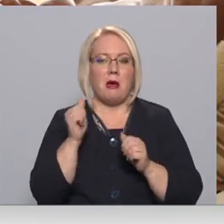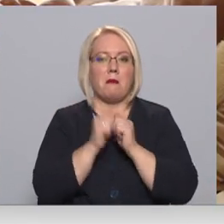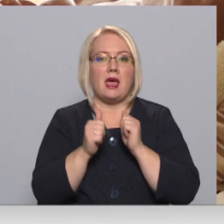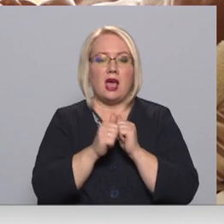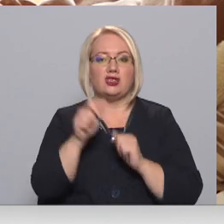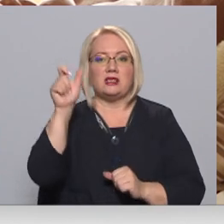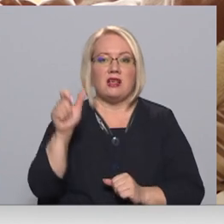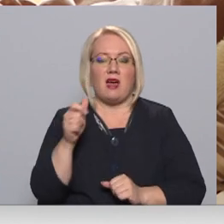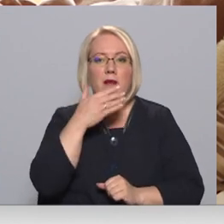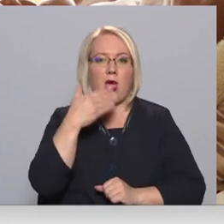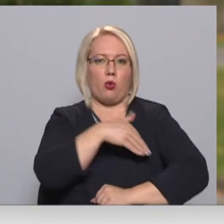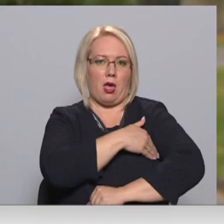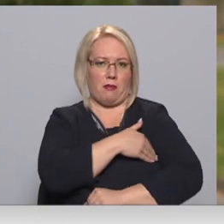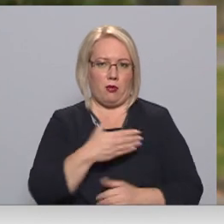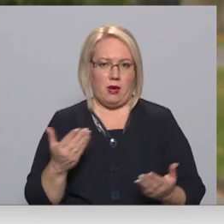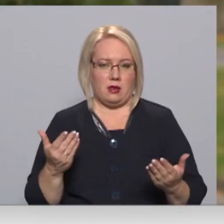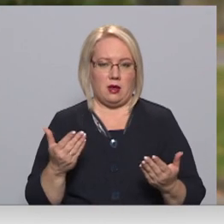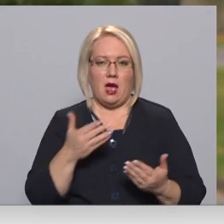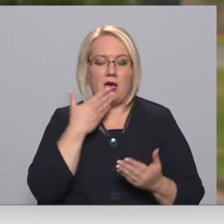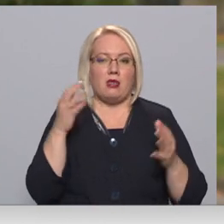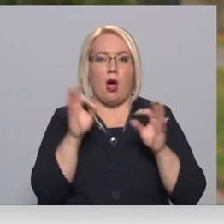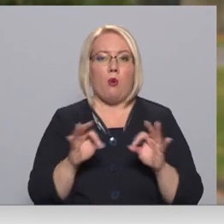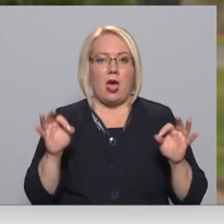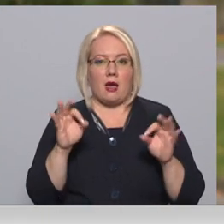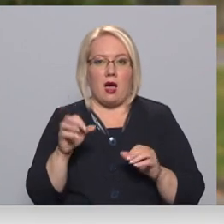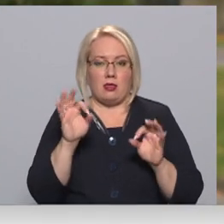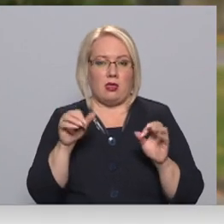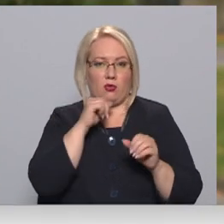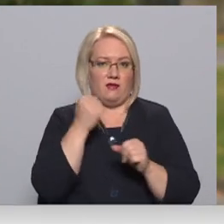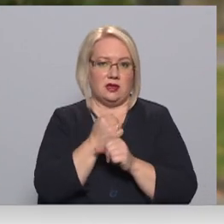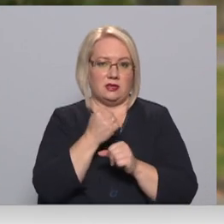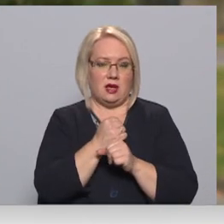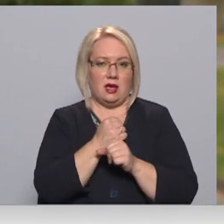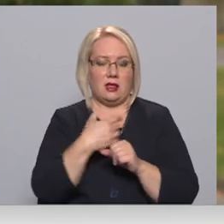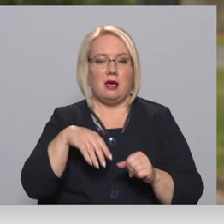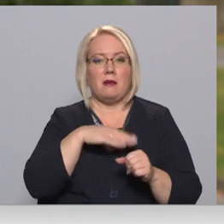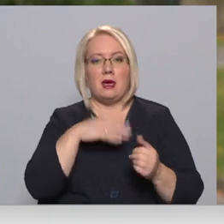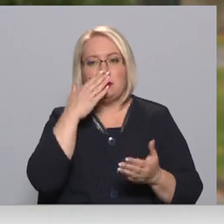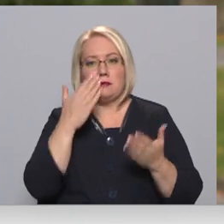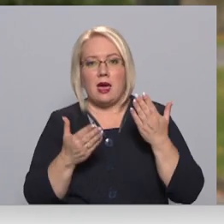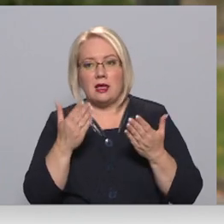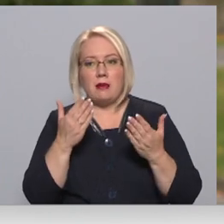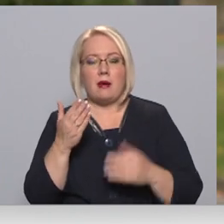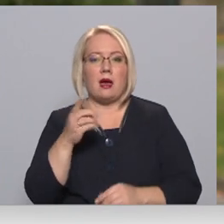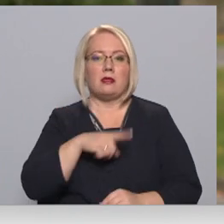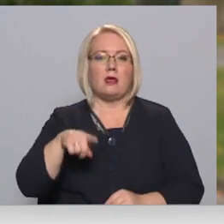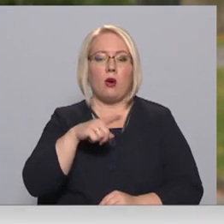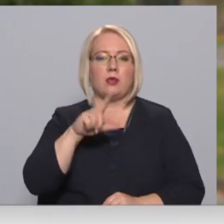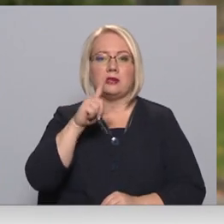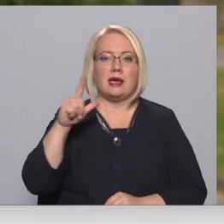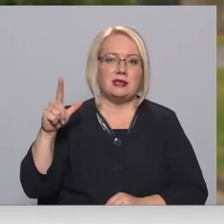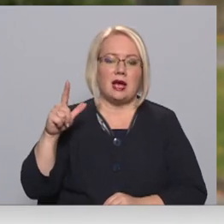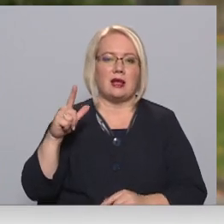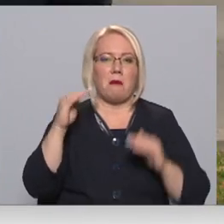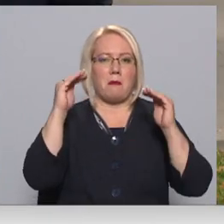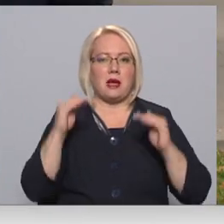pat termometra. Nekā nav, tad nekā nevar arī izdarīt. Mēģinam jau arī, nu, tā saka, tautas līdzekļiem